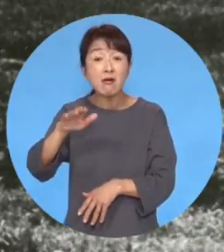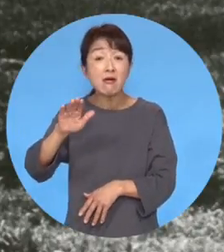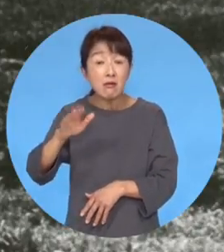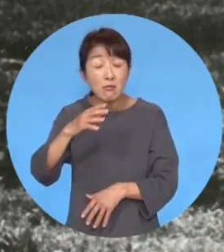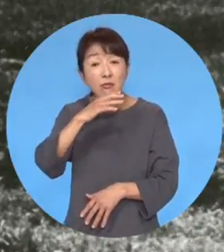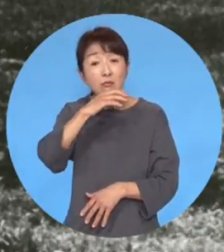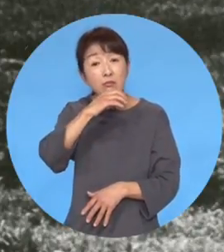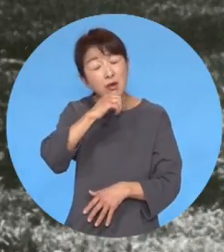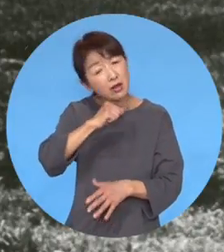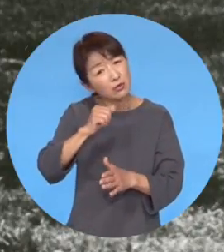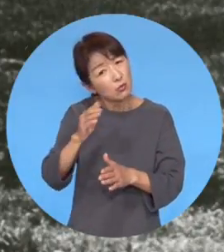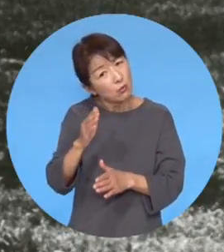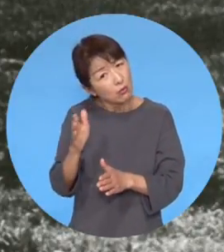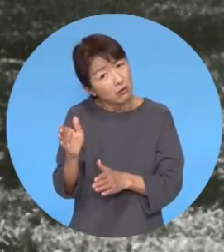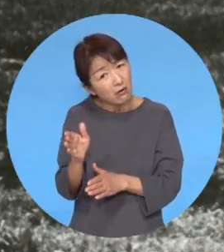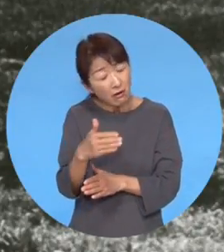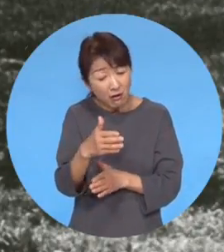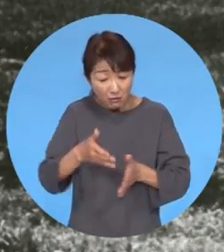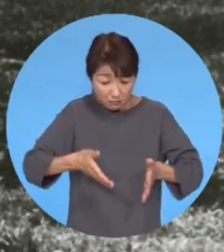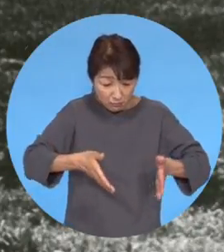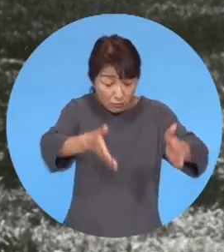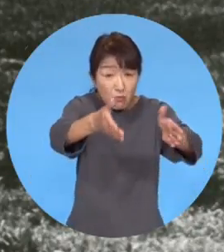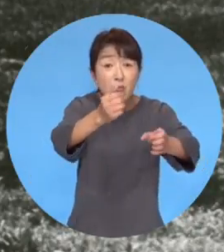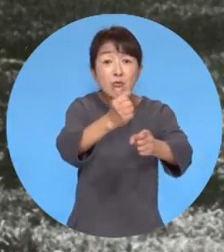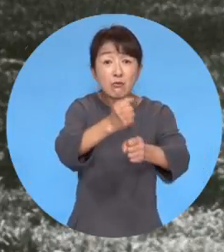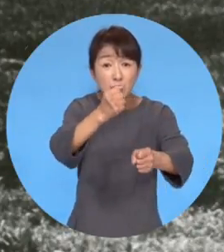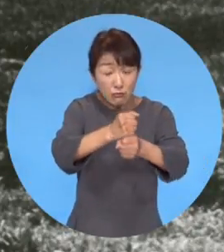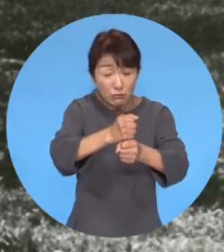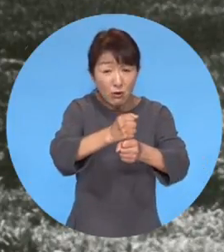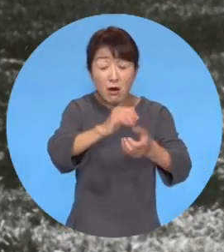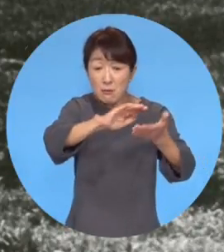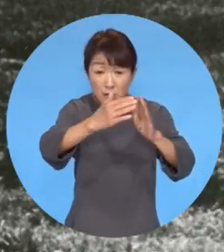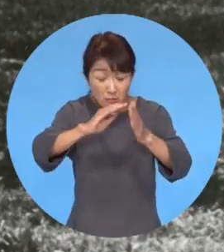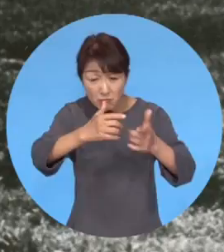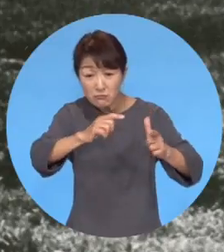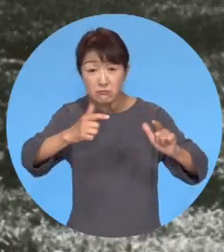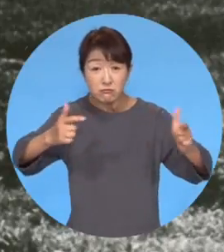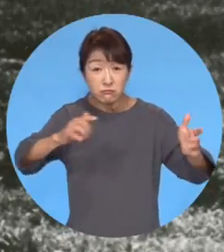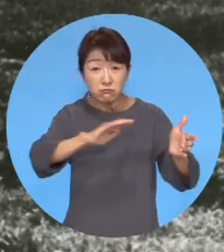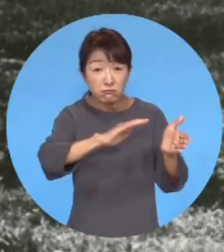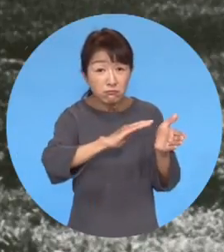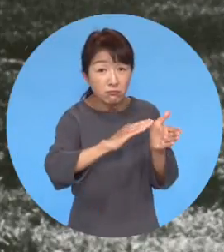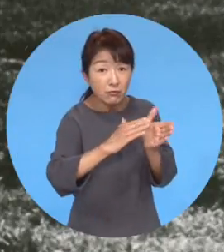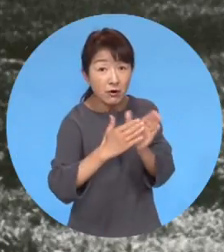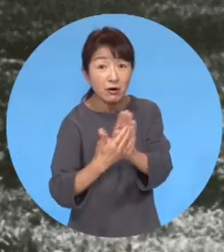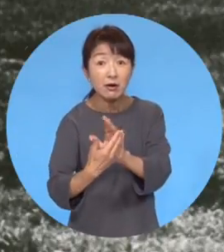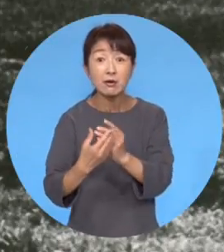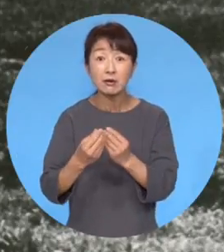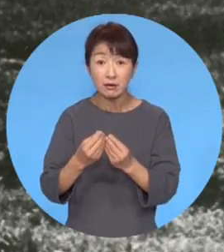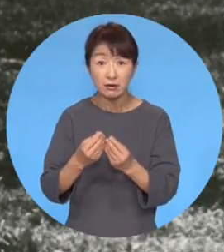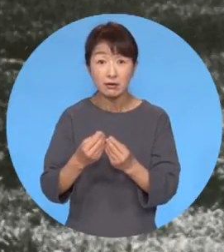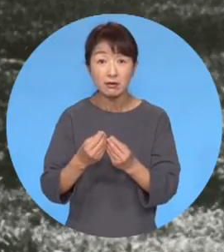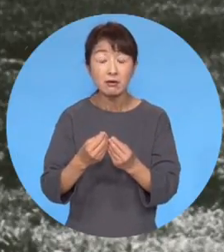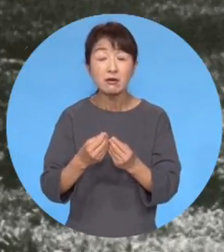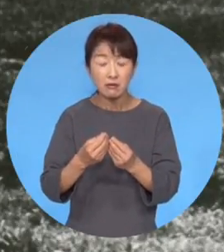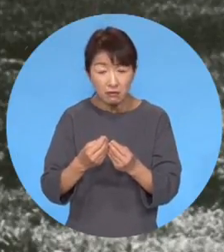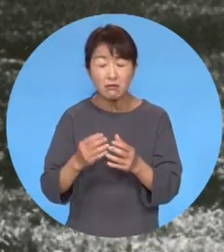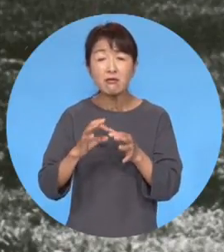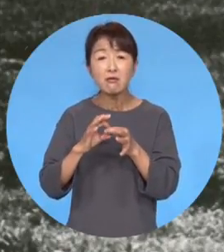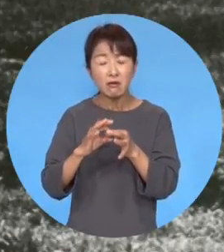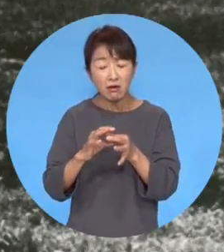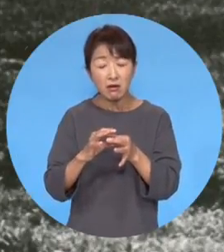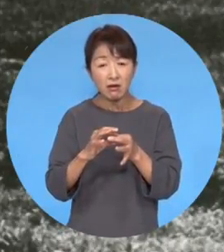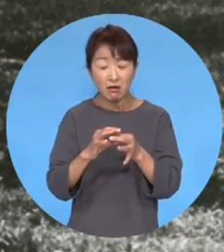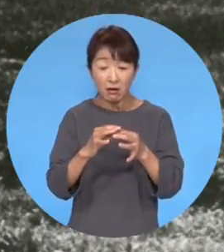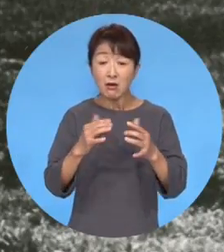交通網の発達などにより市街地が広がり、住宅都市へと姿を変えていきます。その一